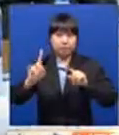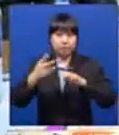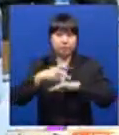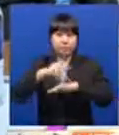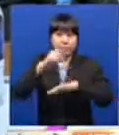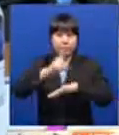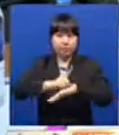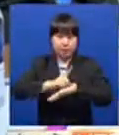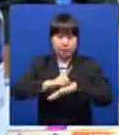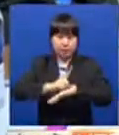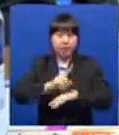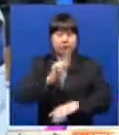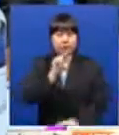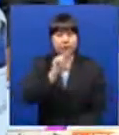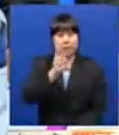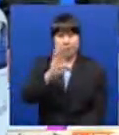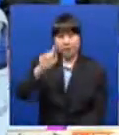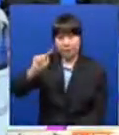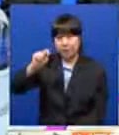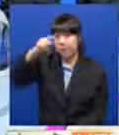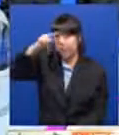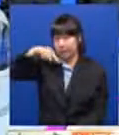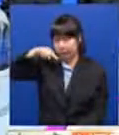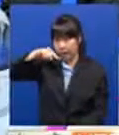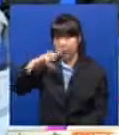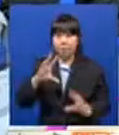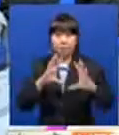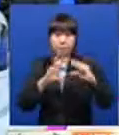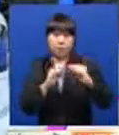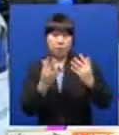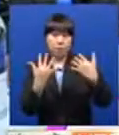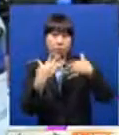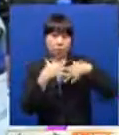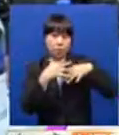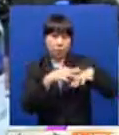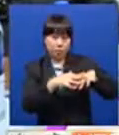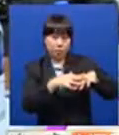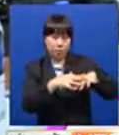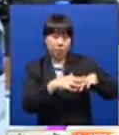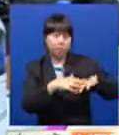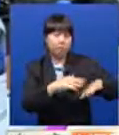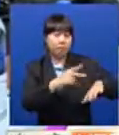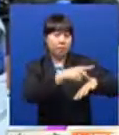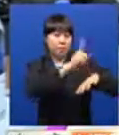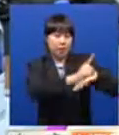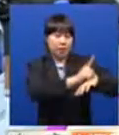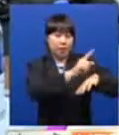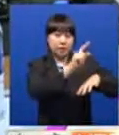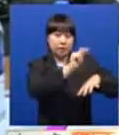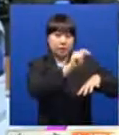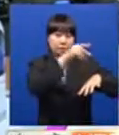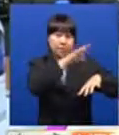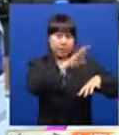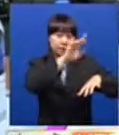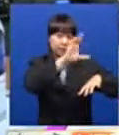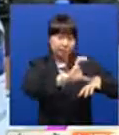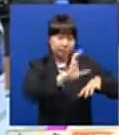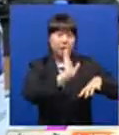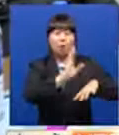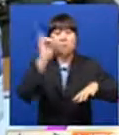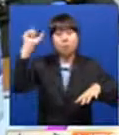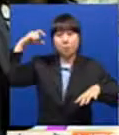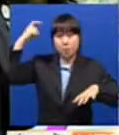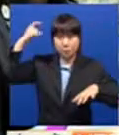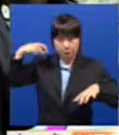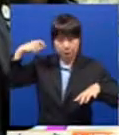ประธาน tvcฝ่ายไทยได้ประชุมร่วมกับพันเอกโกประธาน tvcฝ่ายเมียนมาร์กรณี